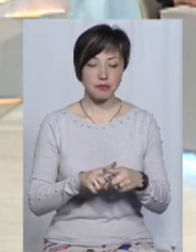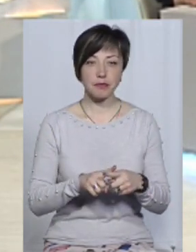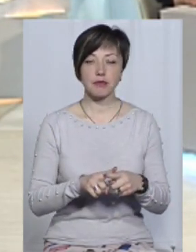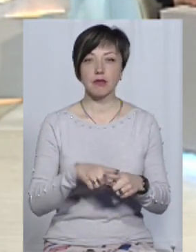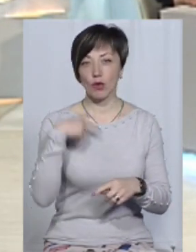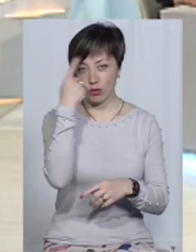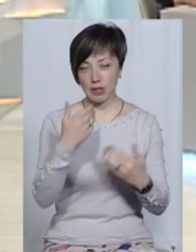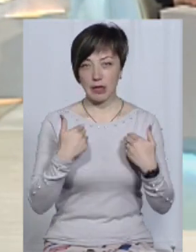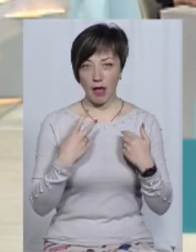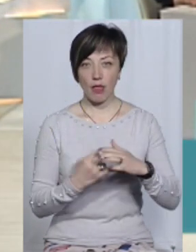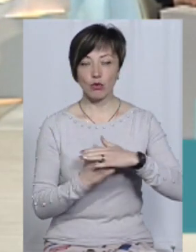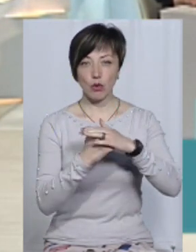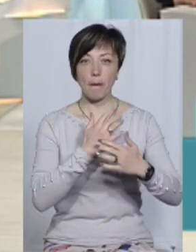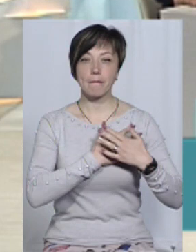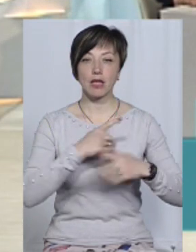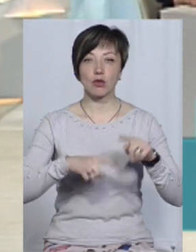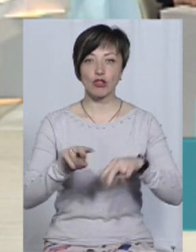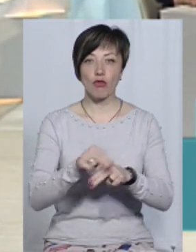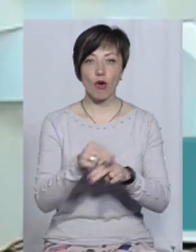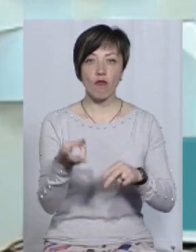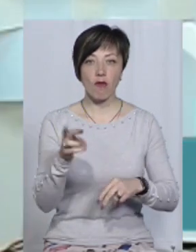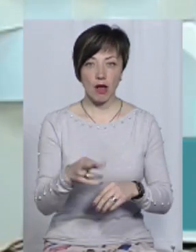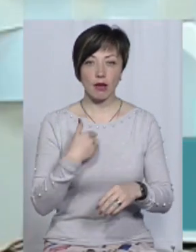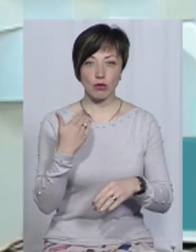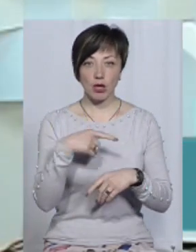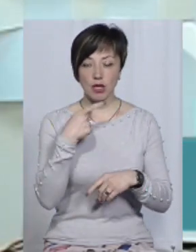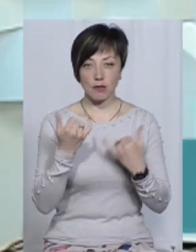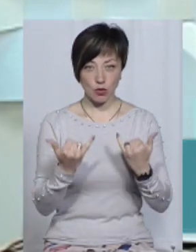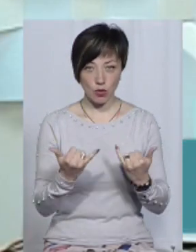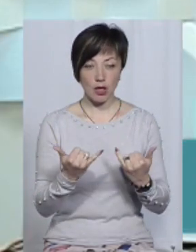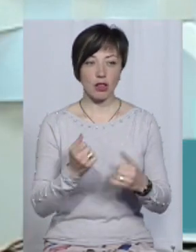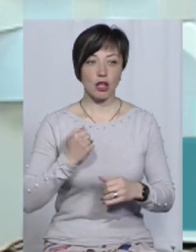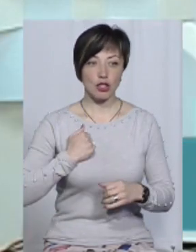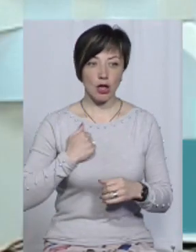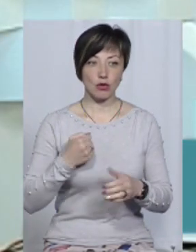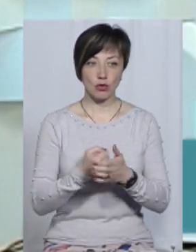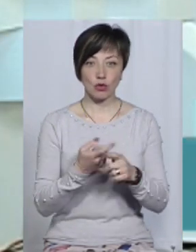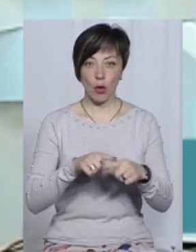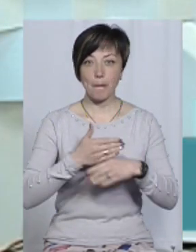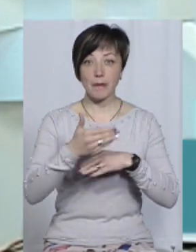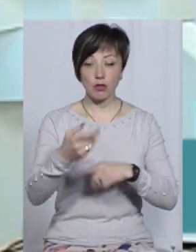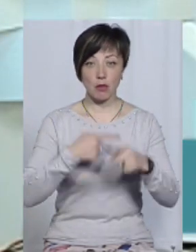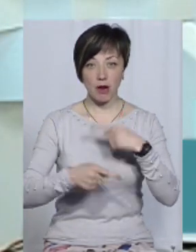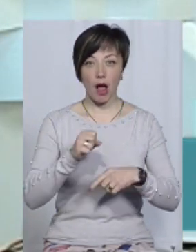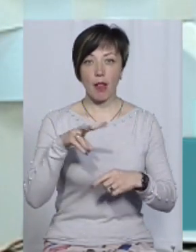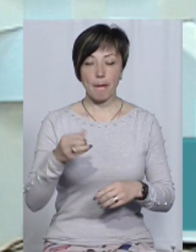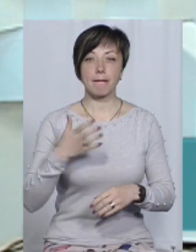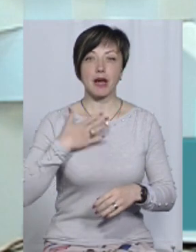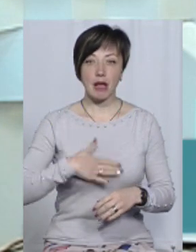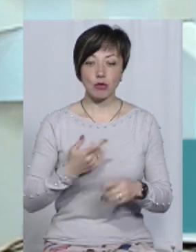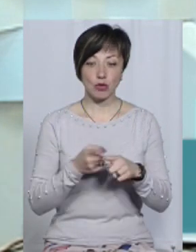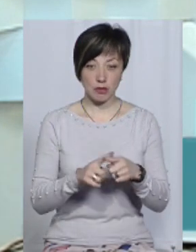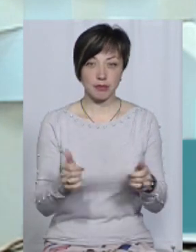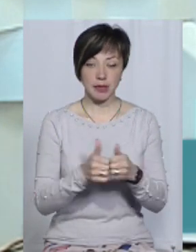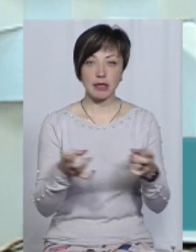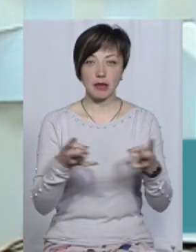Ну, особисто я, на основі патріотичного виховання, що, я вже казав сьогодні, на жаль, що ми до цього пізно повернулись, але приємно, що ми до цього